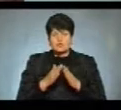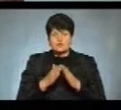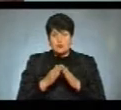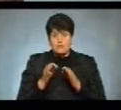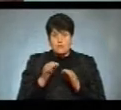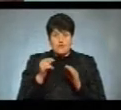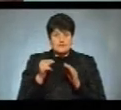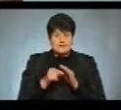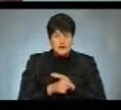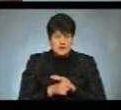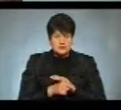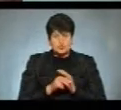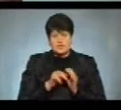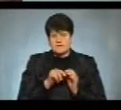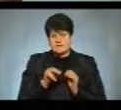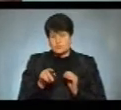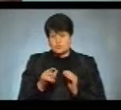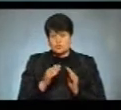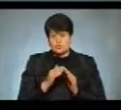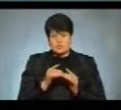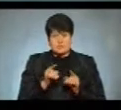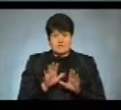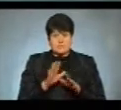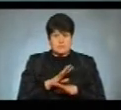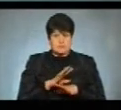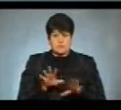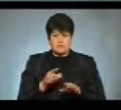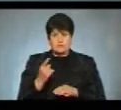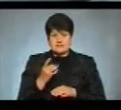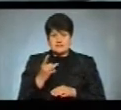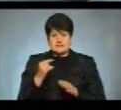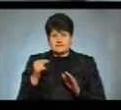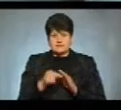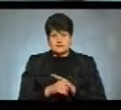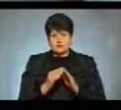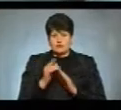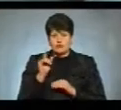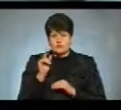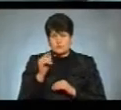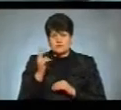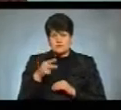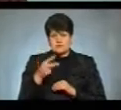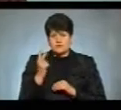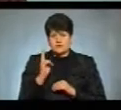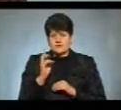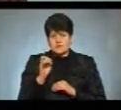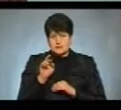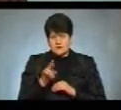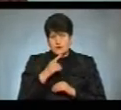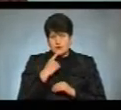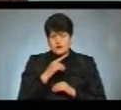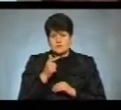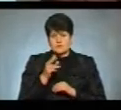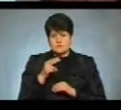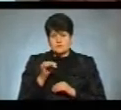втечі з дому і про виходи з дому таких випадків не було. Вперше дитина втекла з дому в понеділок 22 квітня, каже Галина